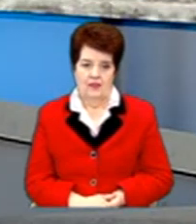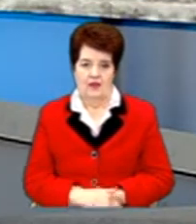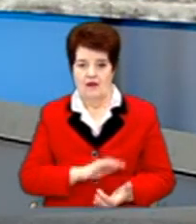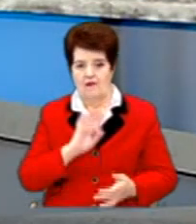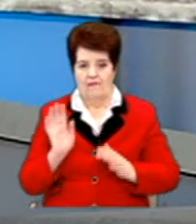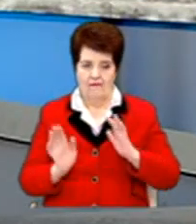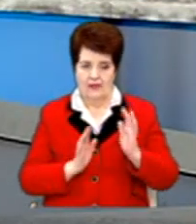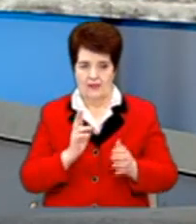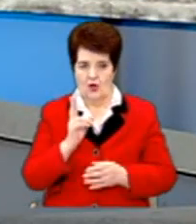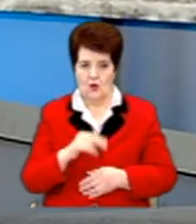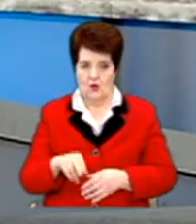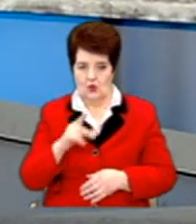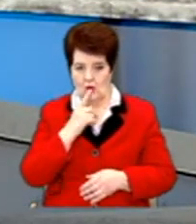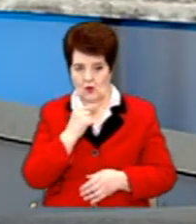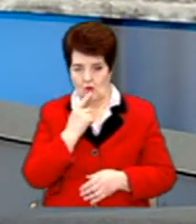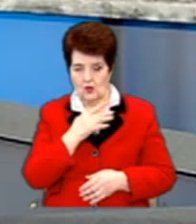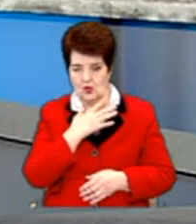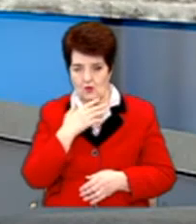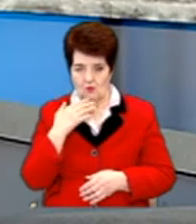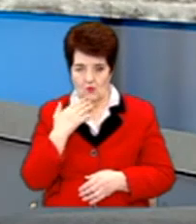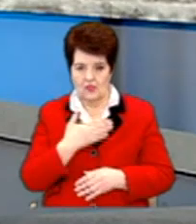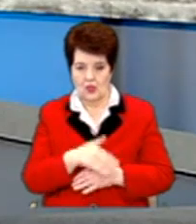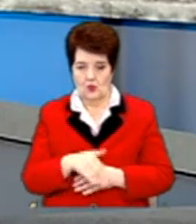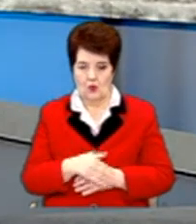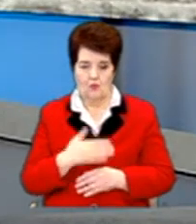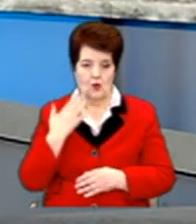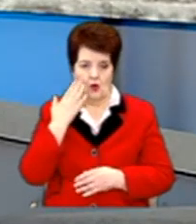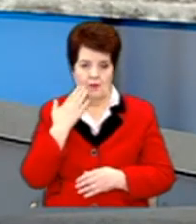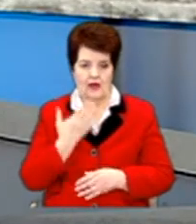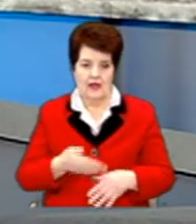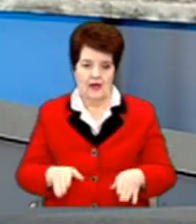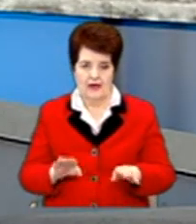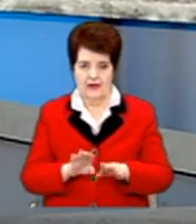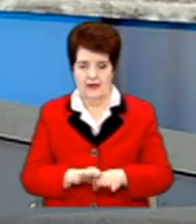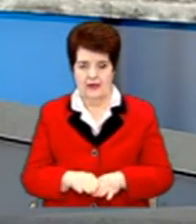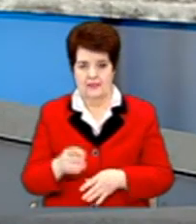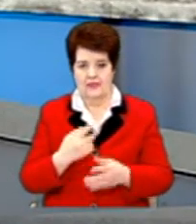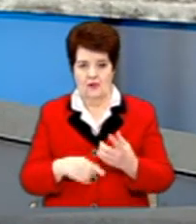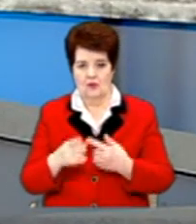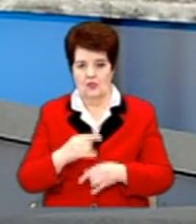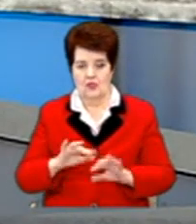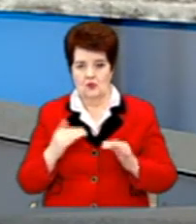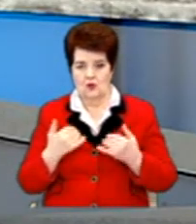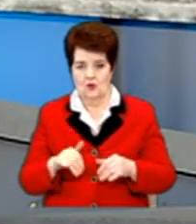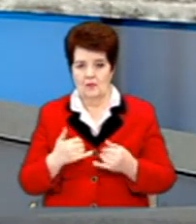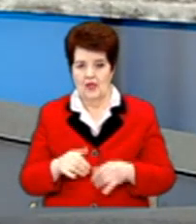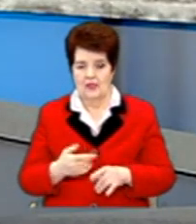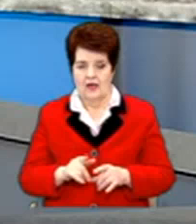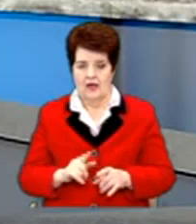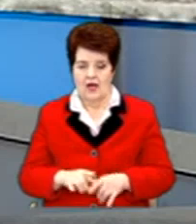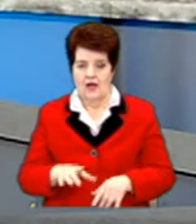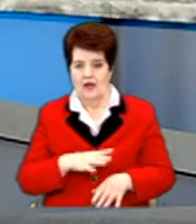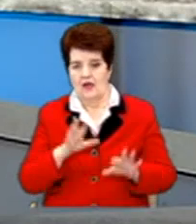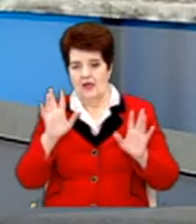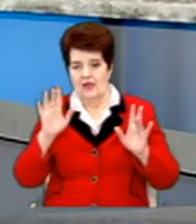Viscolul de cod roșu a închis multe drumuri din România noaptea trecută. Oamenii au fost nevoiți să se întoarcă, surprinși de forța cu care s-a